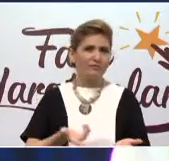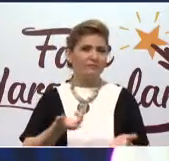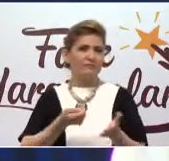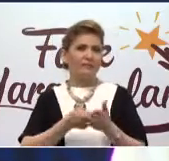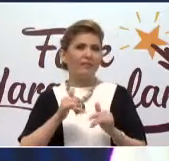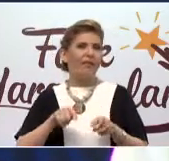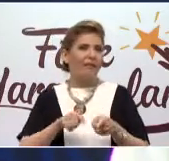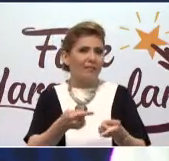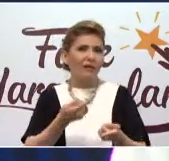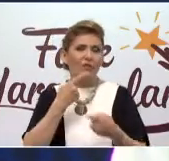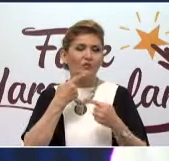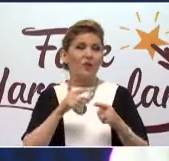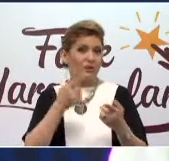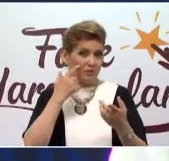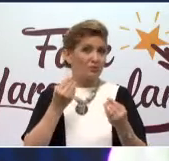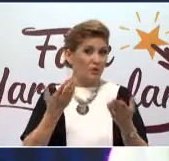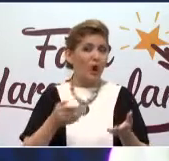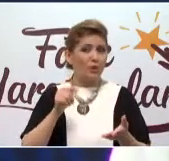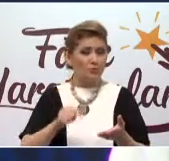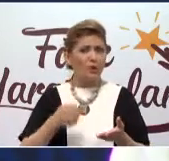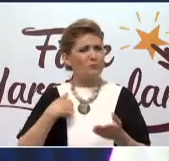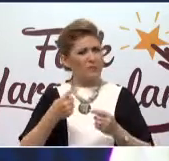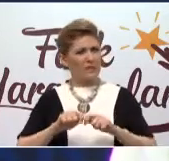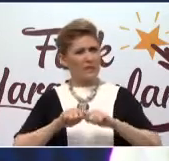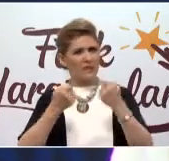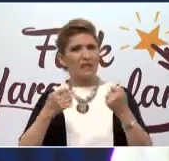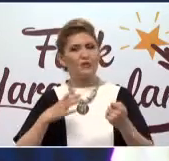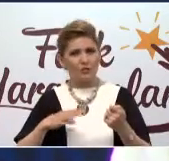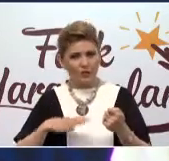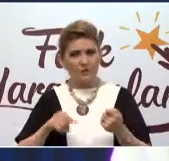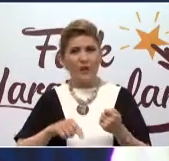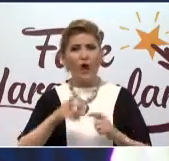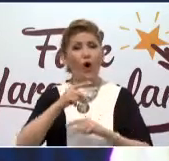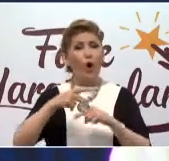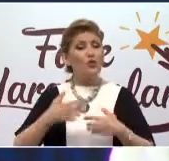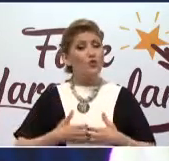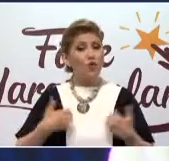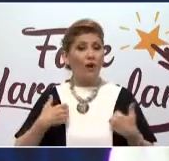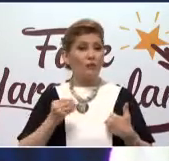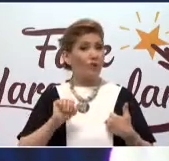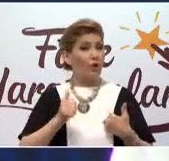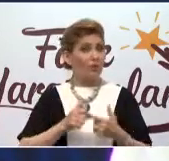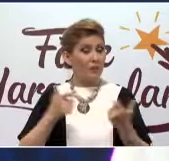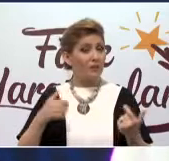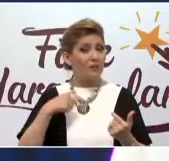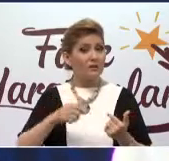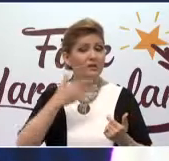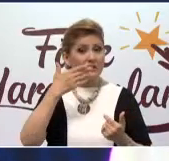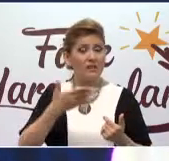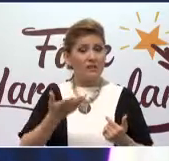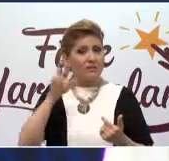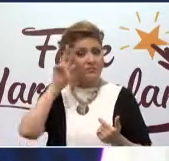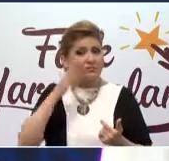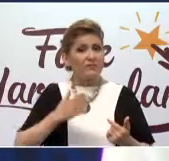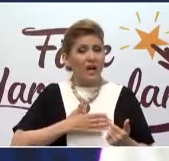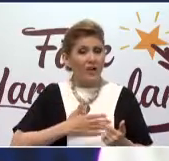anlayışı genelde bu tikler üzerine ilerliyor. Biz bunu biraz kırmak istiyoruz. Çünkü özgüven gelişimi çok önemli. Bu özellikle bahsettiğim kaygı